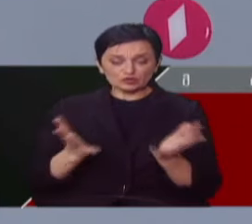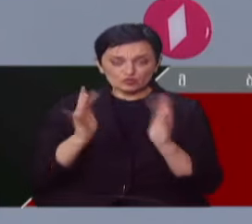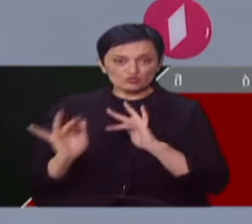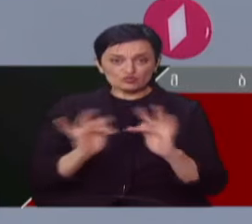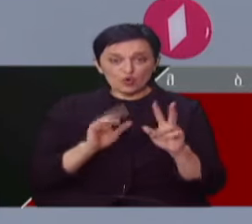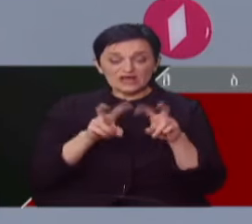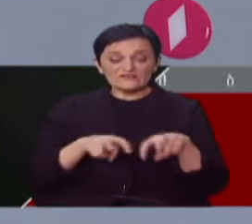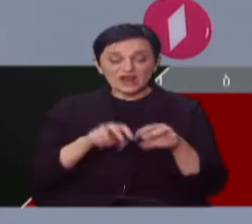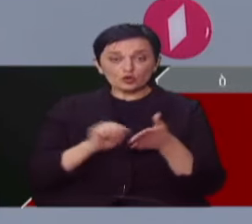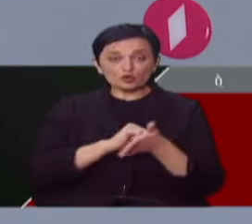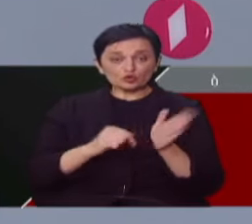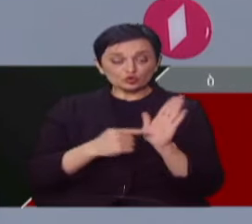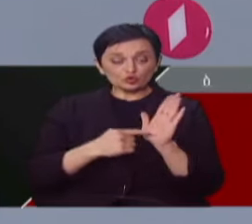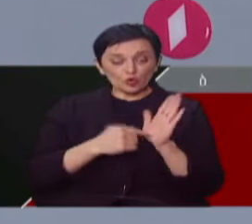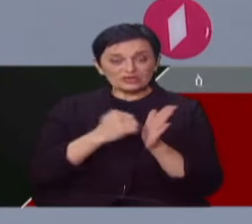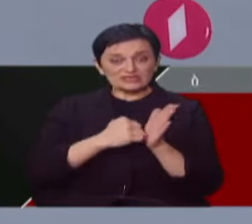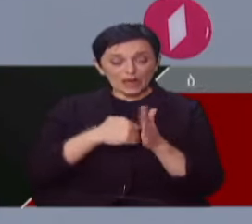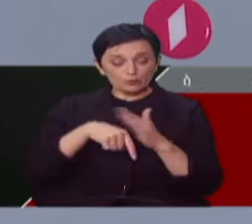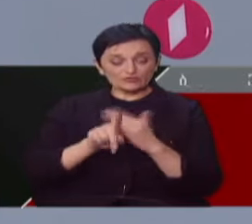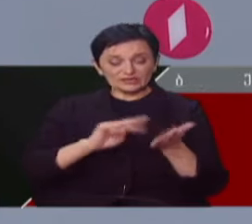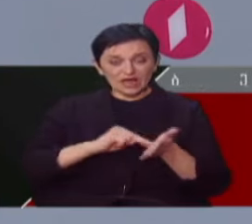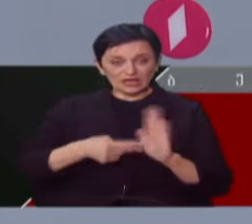სწორედ კვლევითი დოკუმენტის საფუძველზე დაგეგმოს.